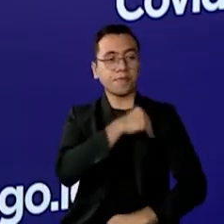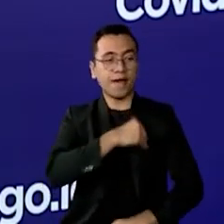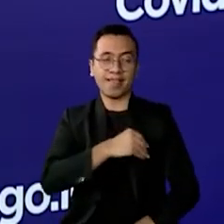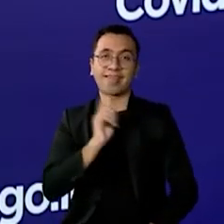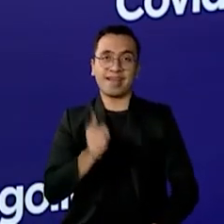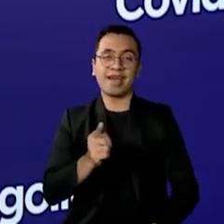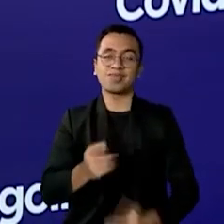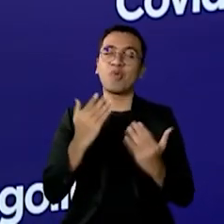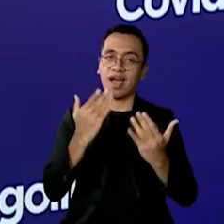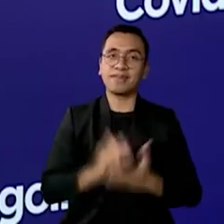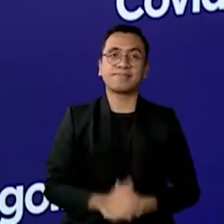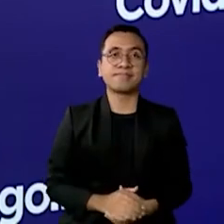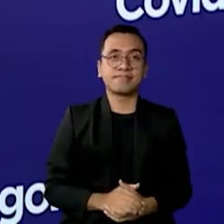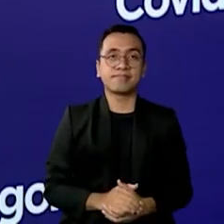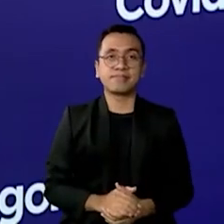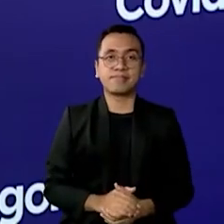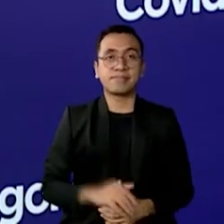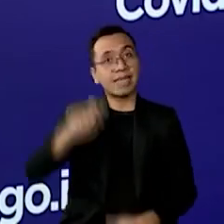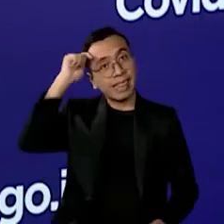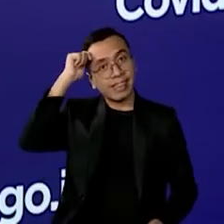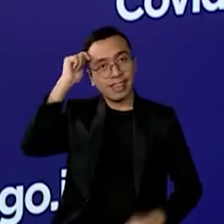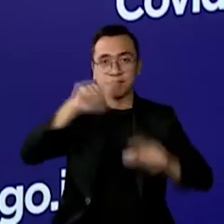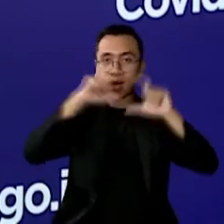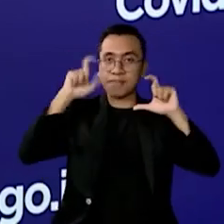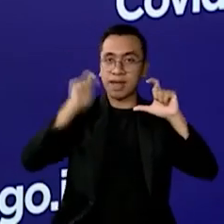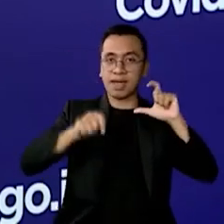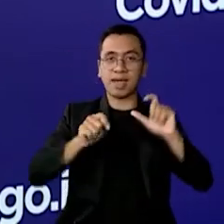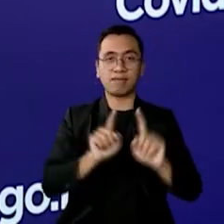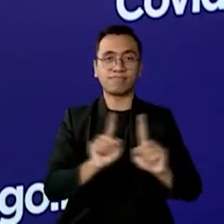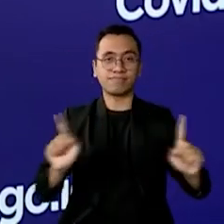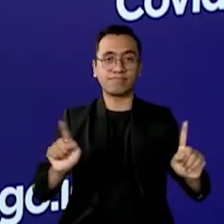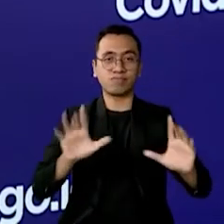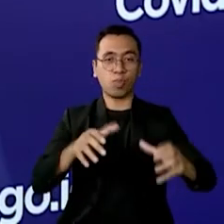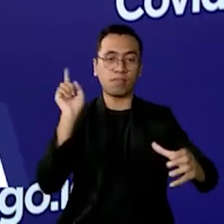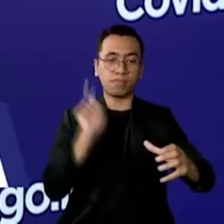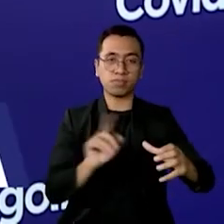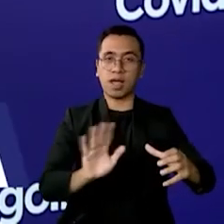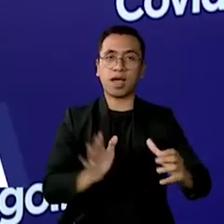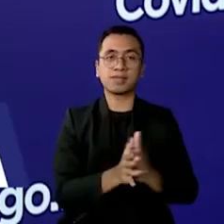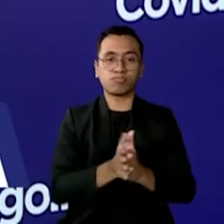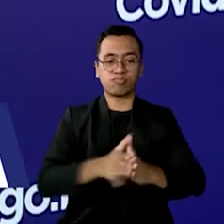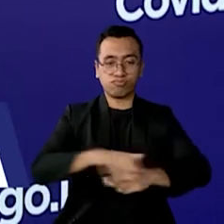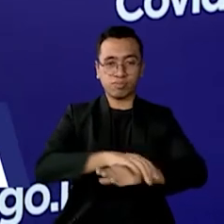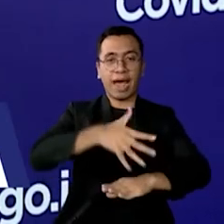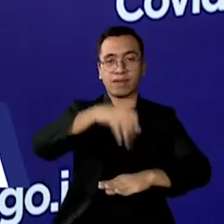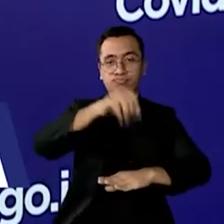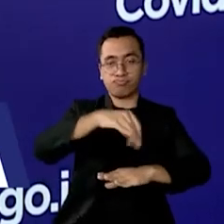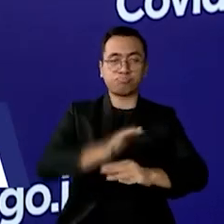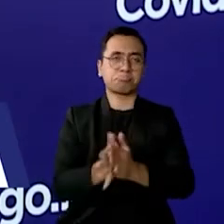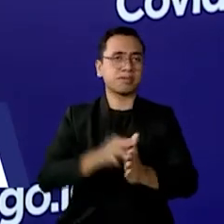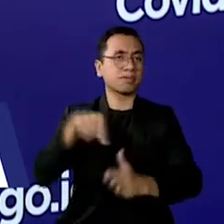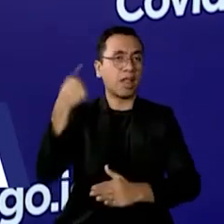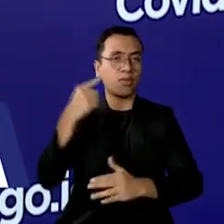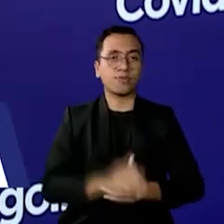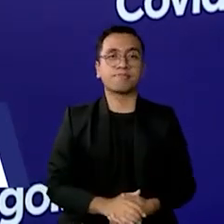kita semua jangan lupa pemirsa untuk selalu memakai masker menjaga jarak dan menghindari kerumunan mencuci tangan pakai sabun dengan air yang mengalir